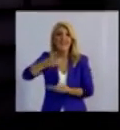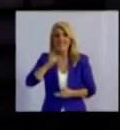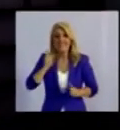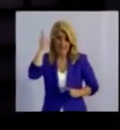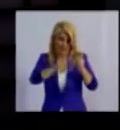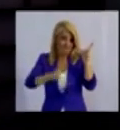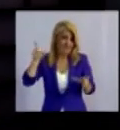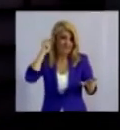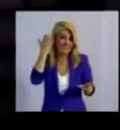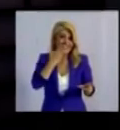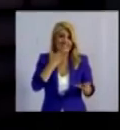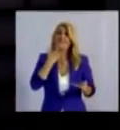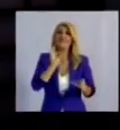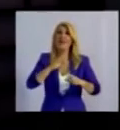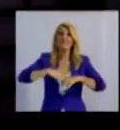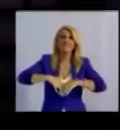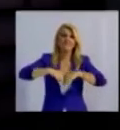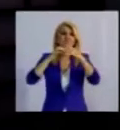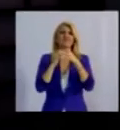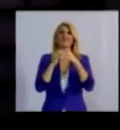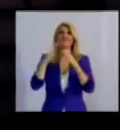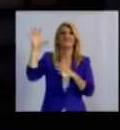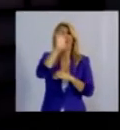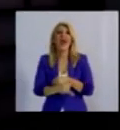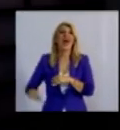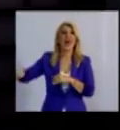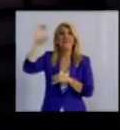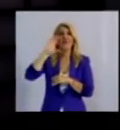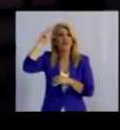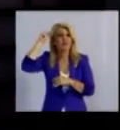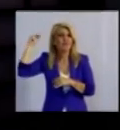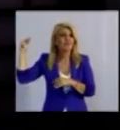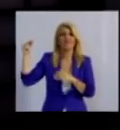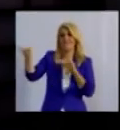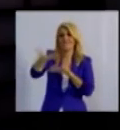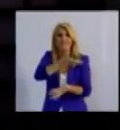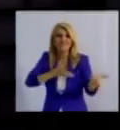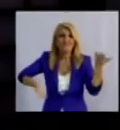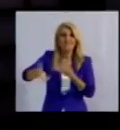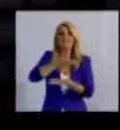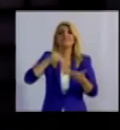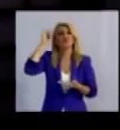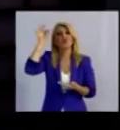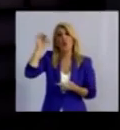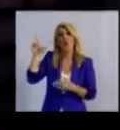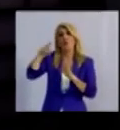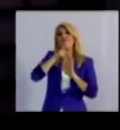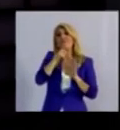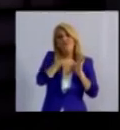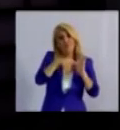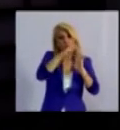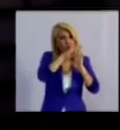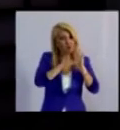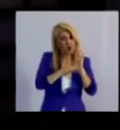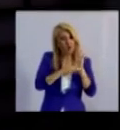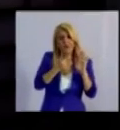ζωής. 10 εκατομμύρια πολίτες από όλη την Ευρώπη έχουν αξιοποιήσει την ευκαιρία που τους έδωσε το πρόγραμμα Εράσμους να